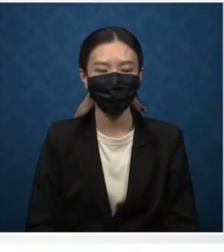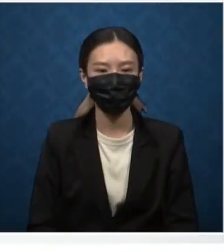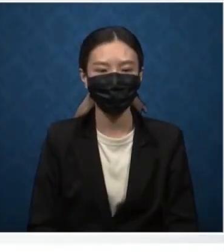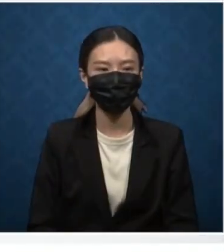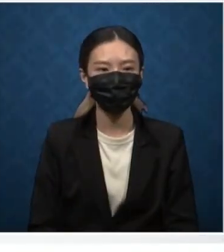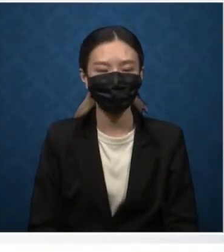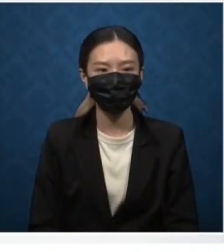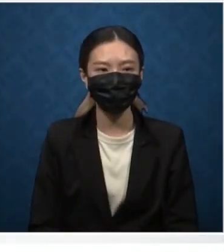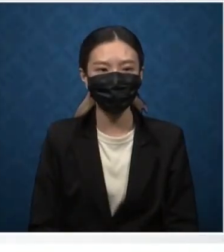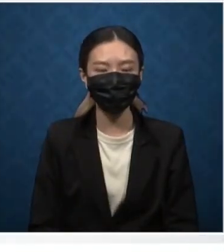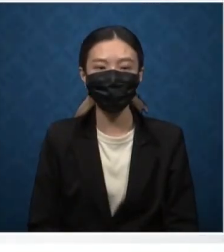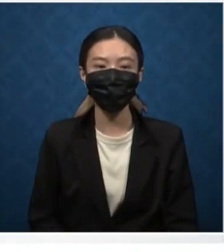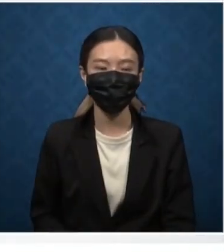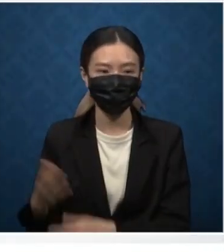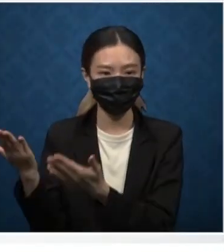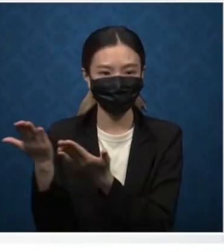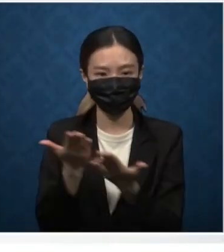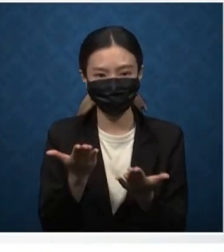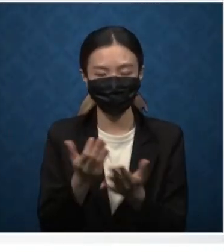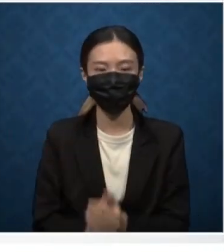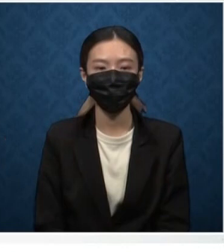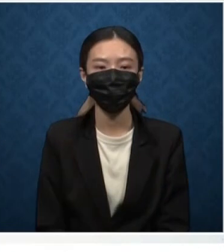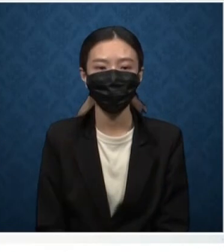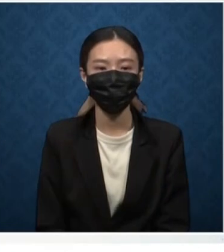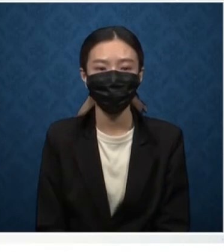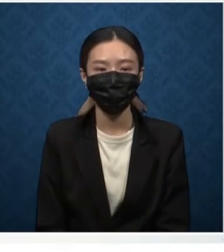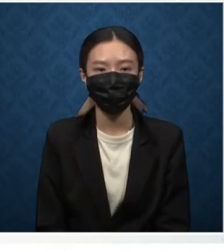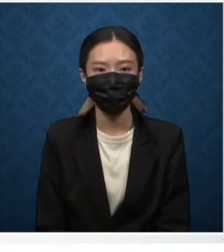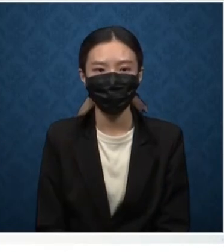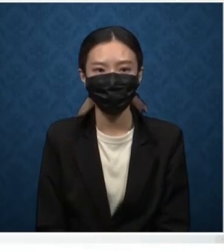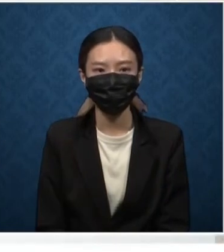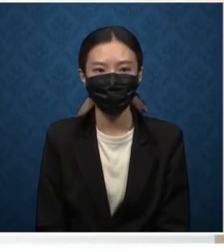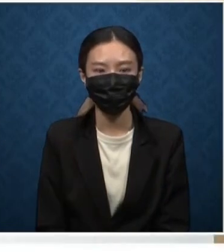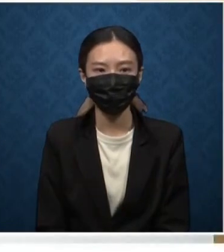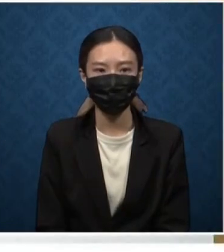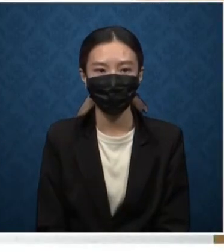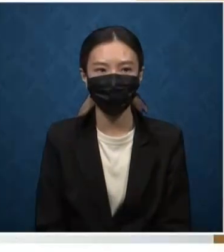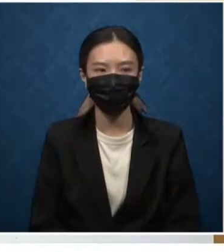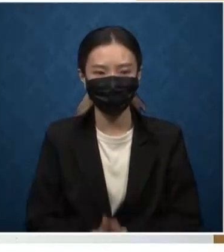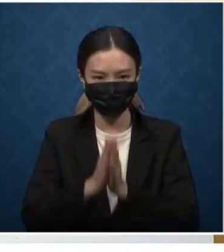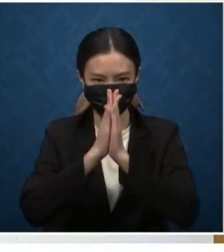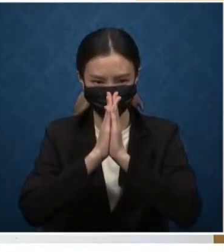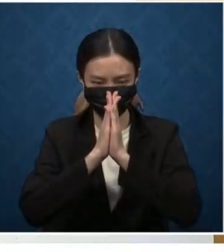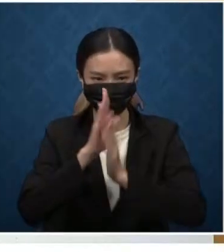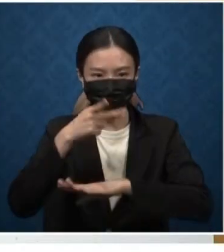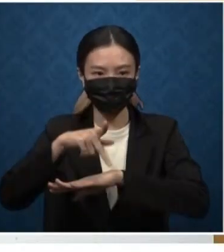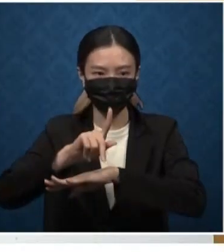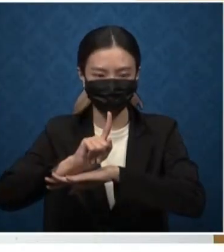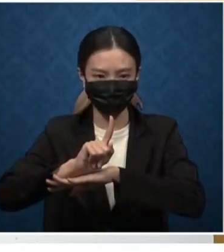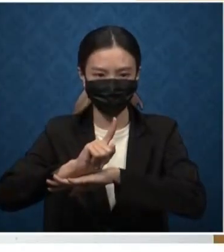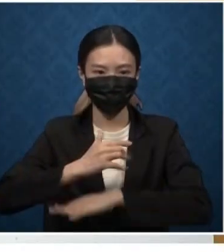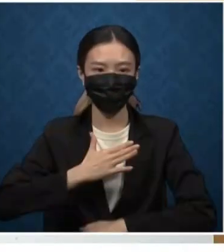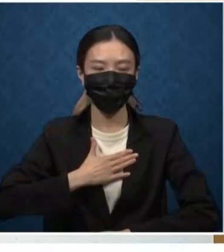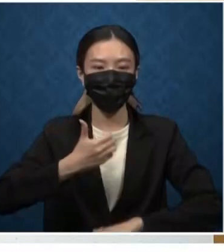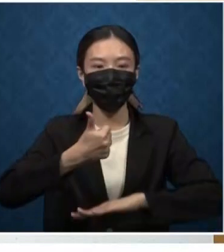ครับเชิญผอ.กองทุนครับ ครับกราบเรียนท่านประธานวุฒิสภาครับผมชนรงค์กัจฉปานัน